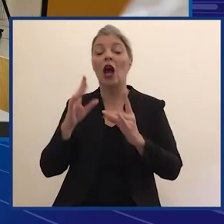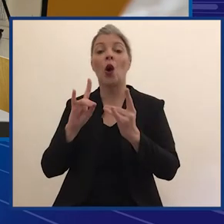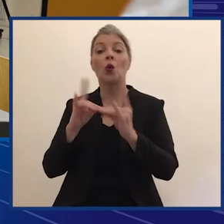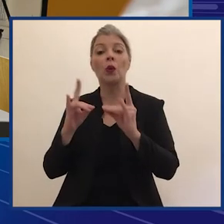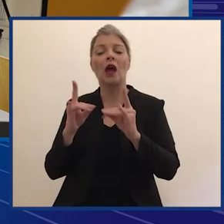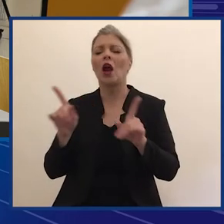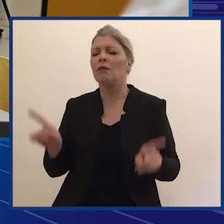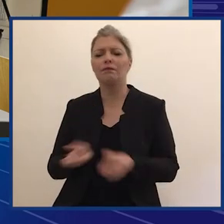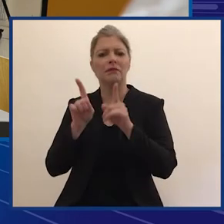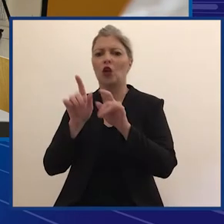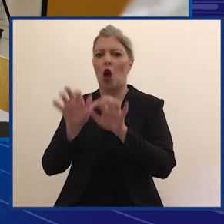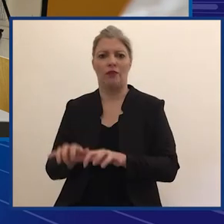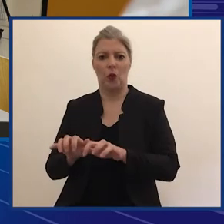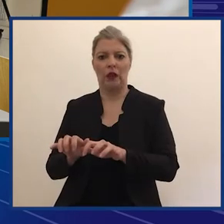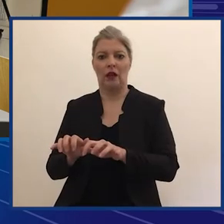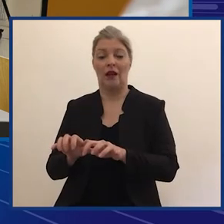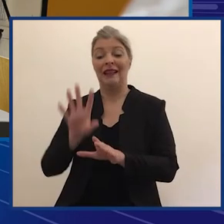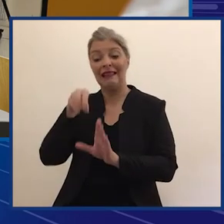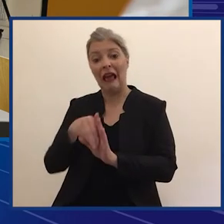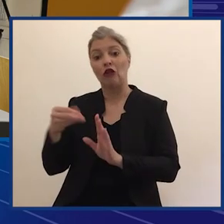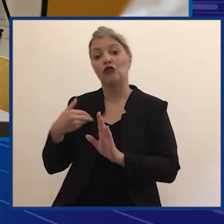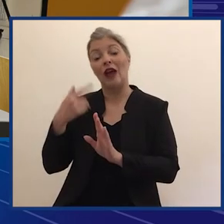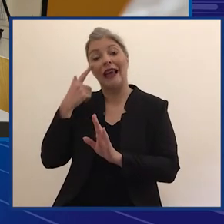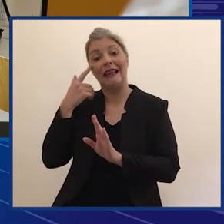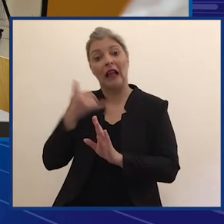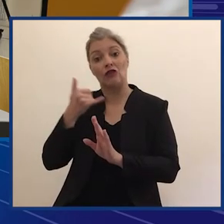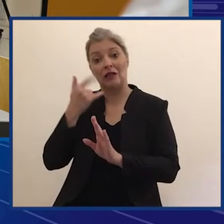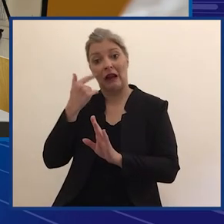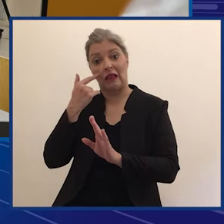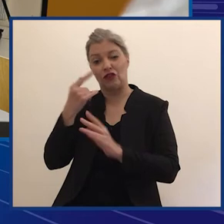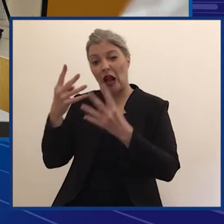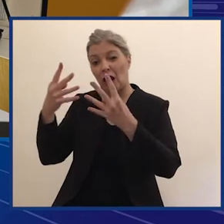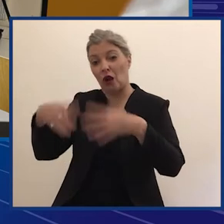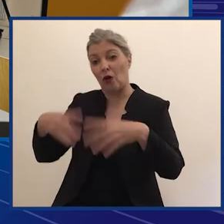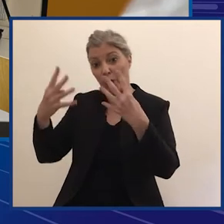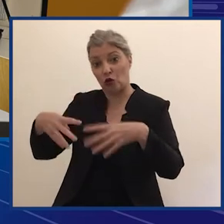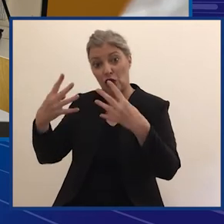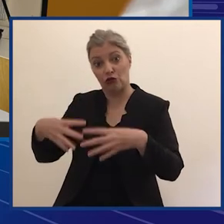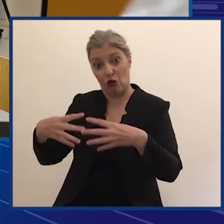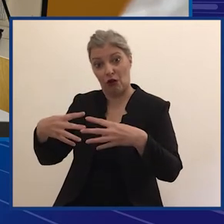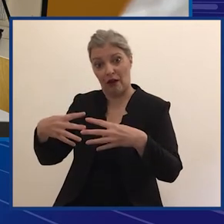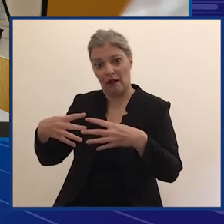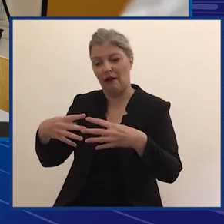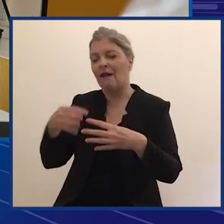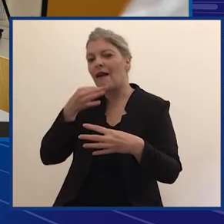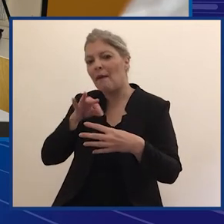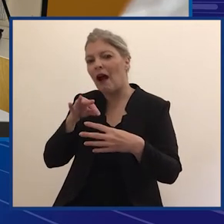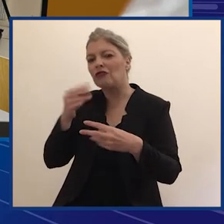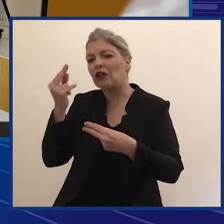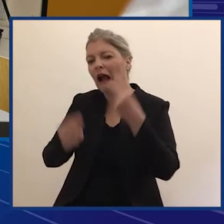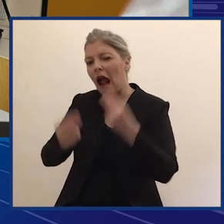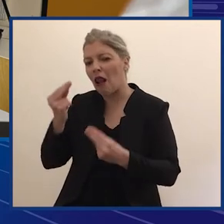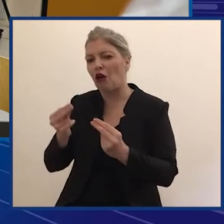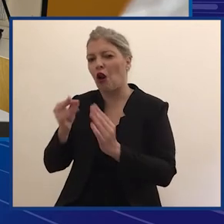generico, quindi questo computer avrà un processore che è la parte intelligente, quello capace di svolgere dei conti e di eseguire le istruzioni, in questo caso è questo oggetto